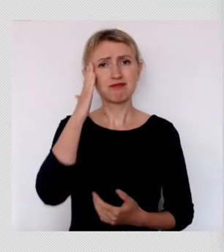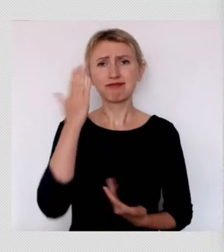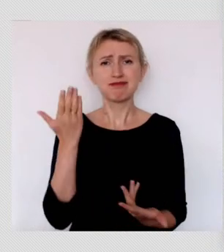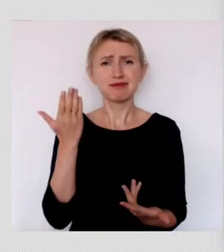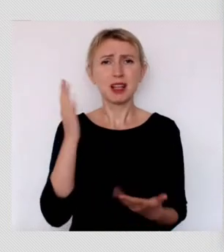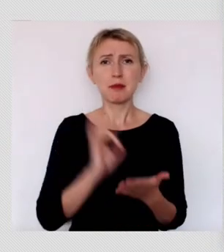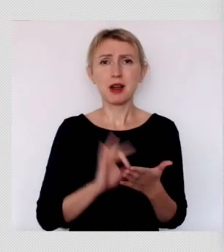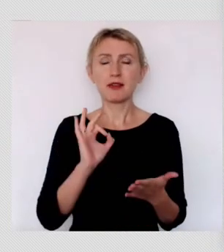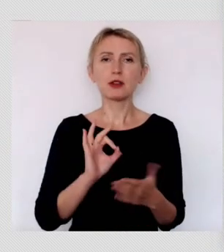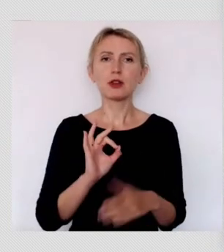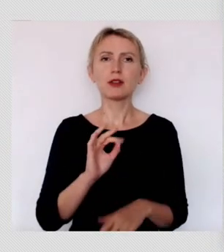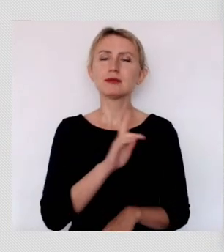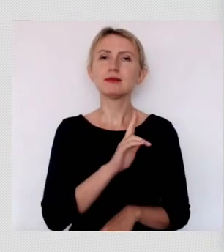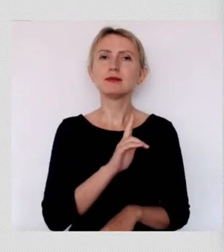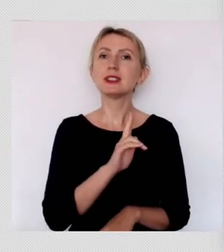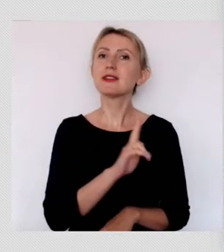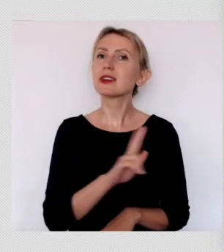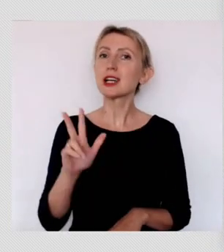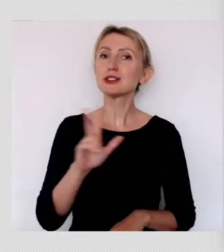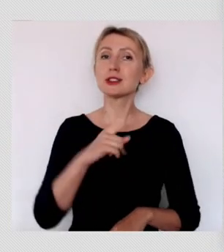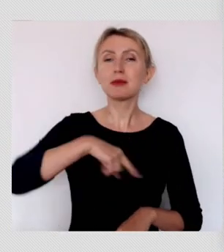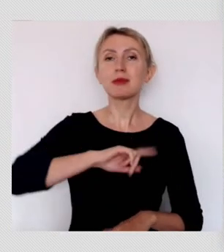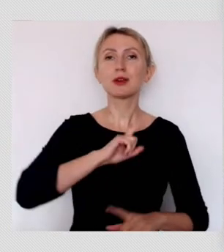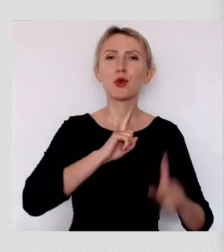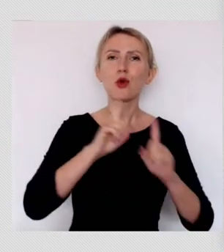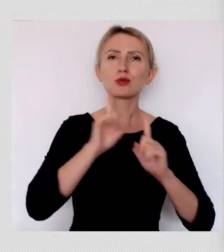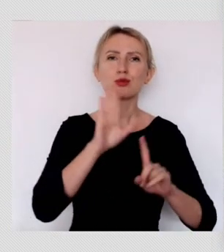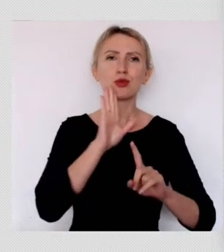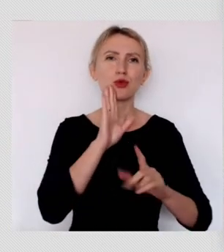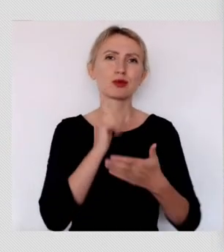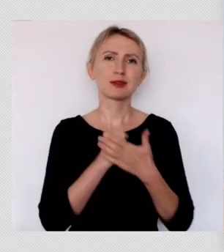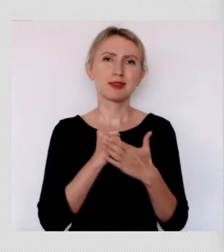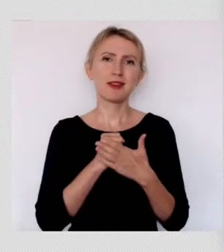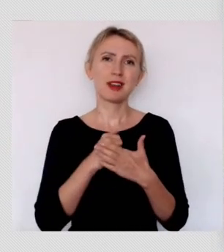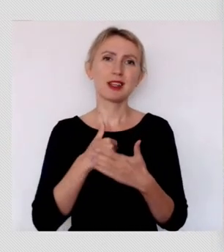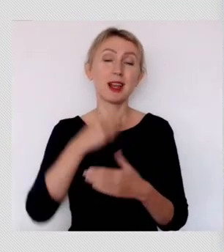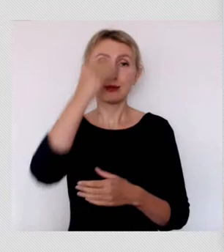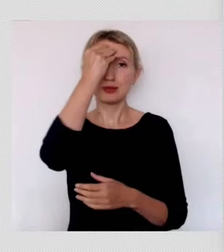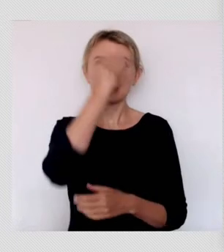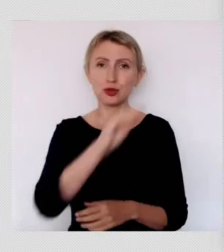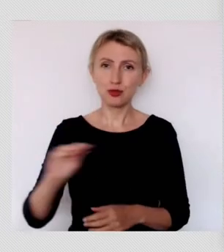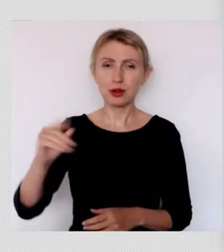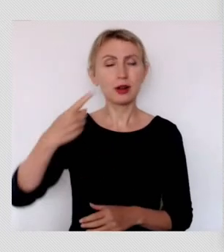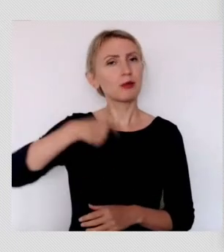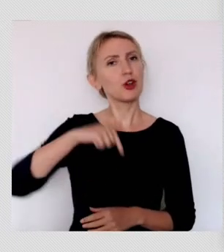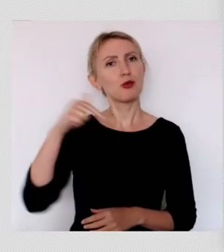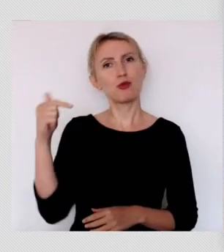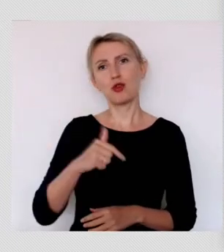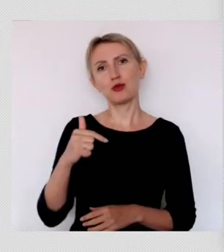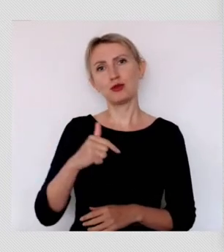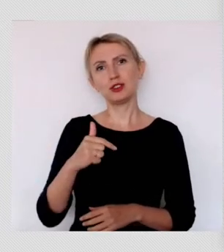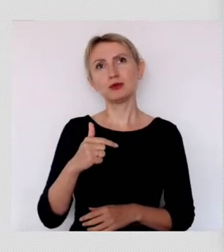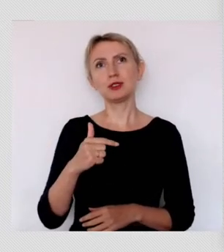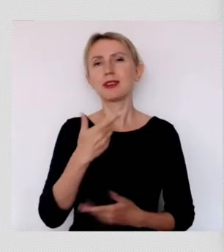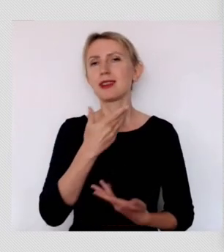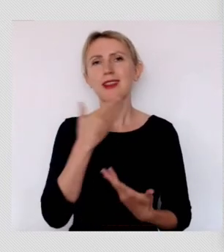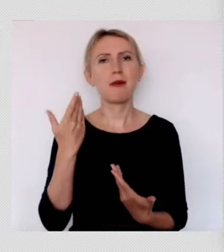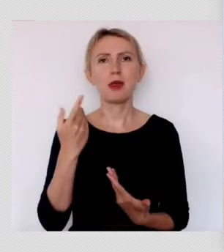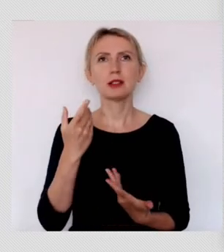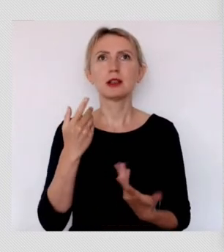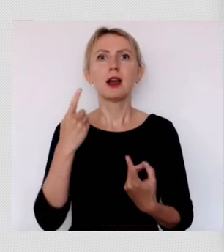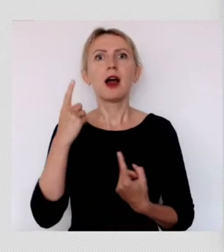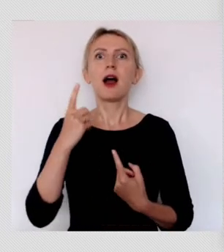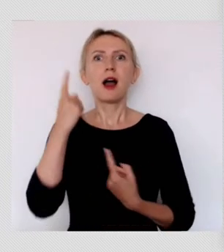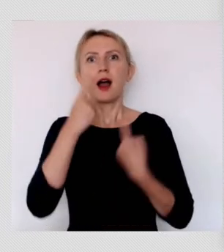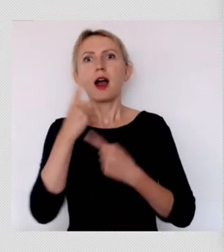I każdorazowo, gdy dyskutujemy o tego rodzaju sprawach, ja przypominam, że powinniśmy się pozbyć złudzeń,